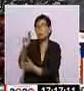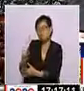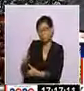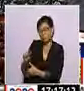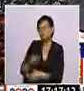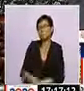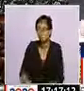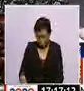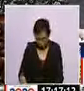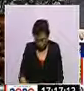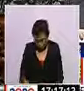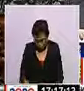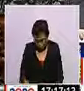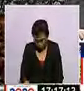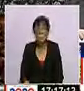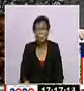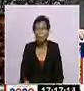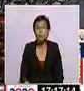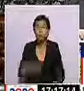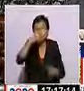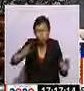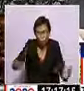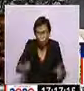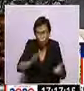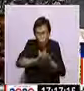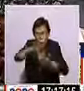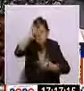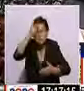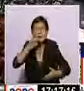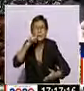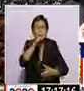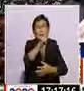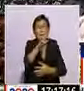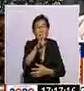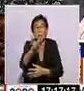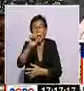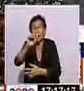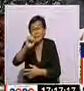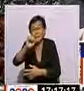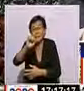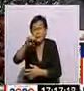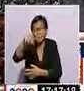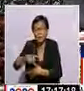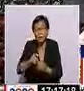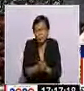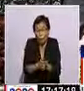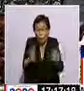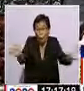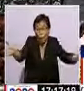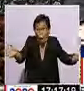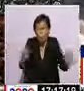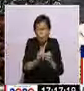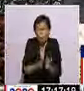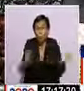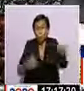rendah. Sebagai usaha untuk menggalakkan pembelajaran dewasa, KWSP akan memperluaskan skop pengeluaran bagi